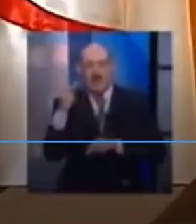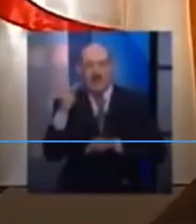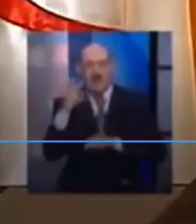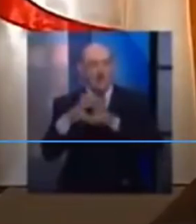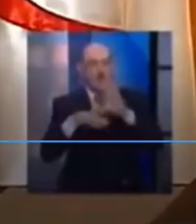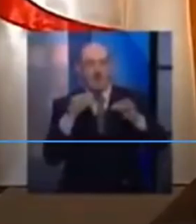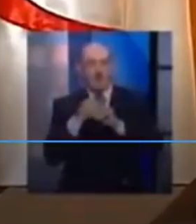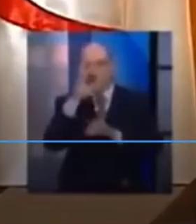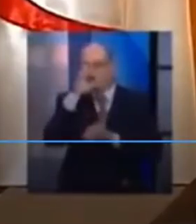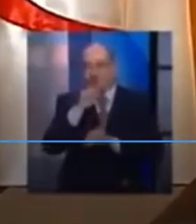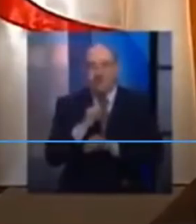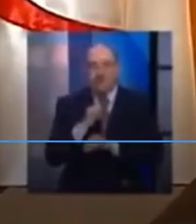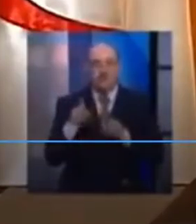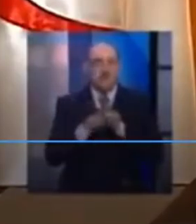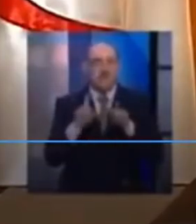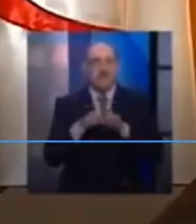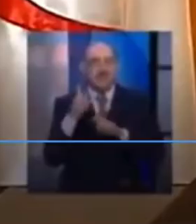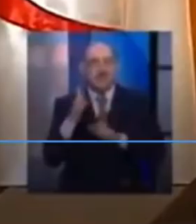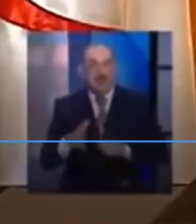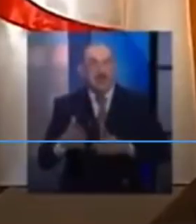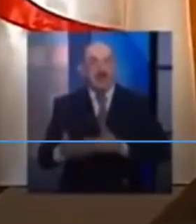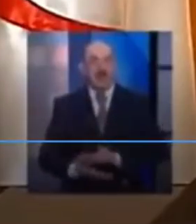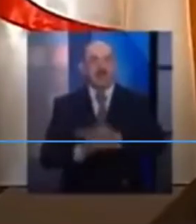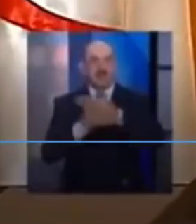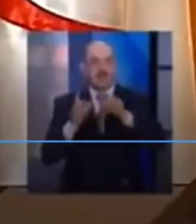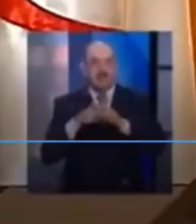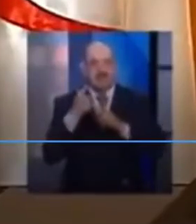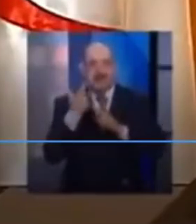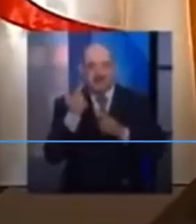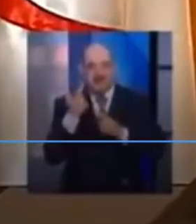واللي انقذ الجزائر من مأساة